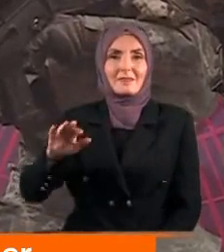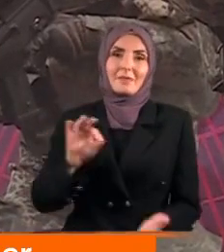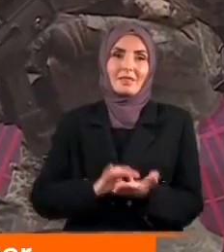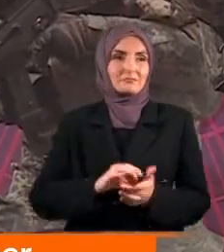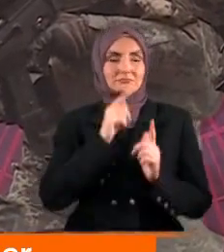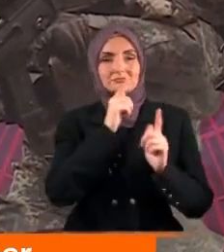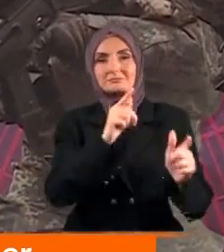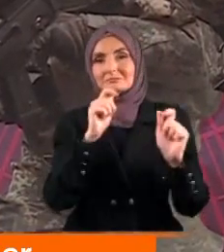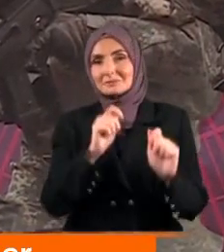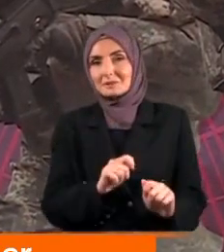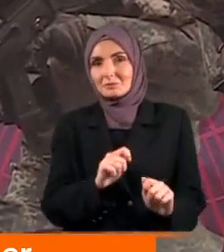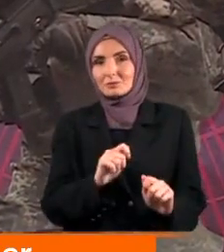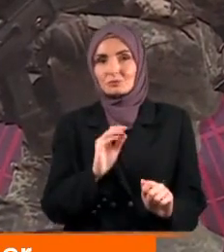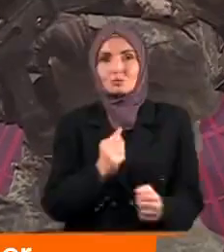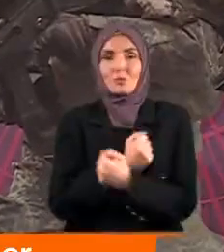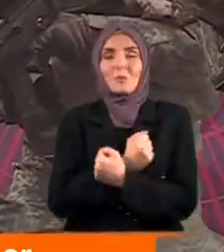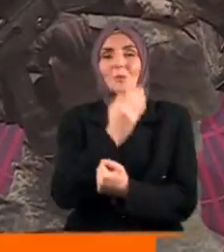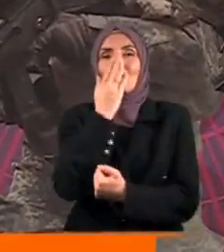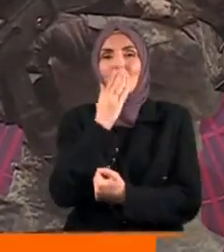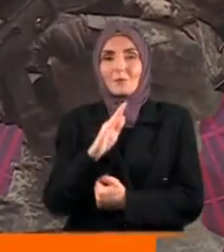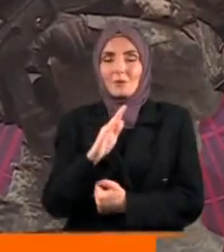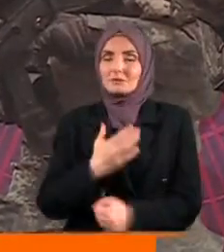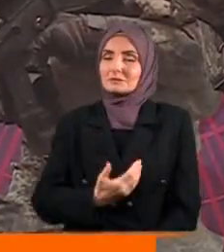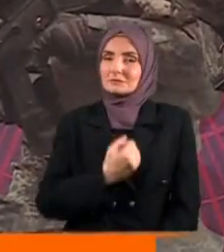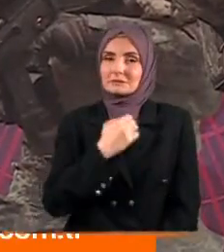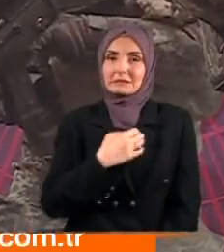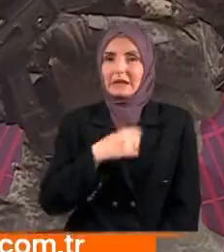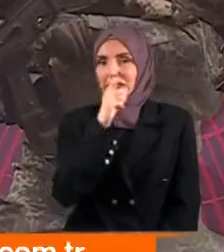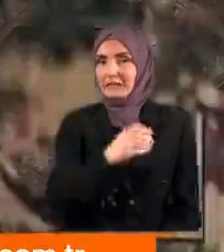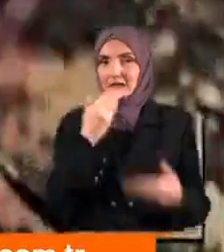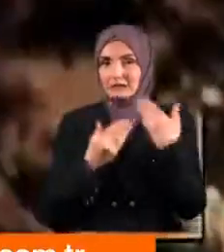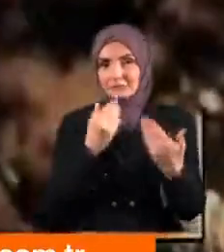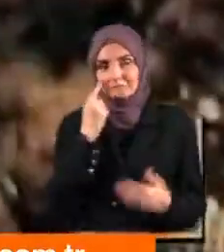yerine kalbine taş basan annenin O sözleri